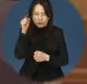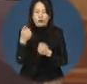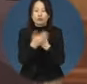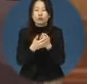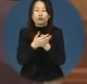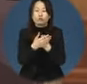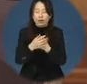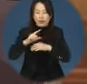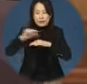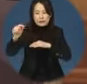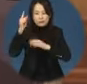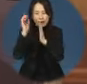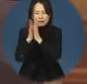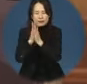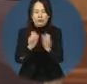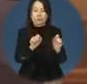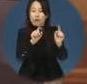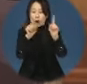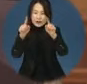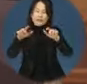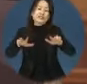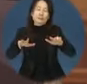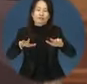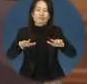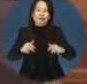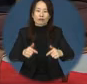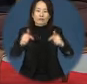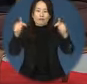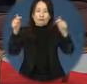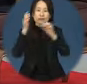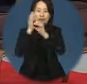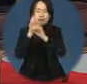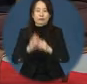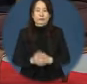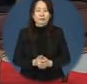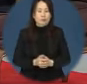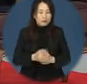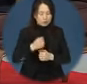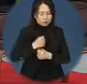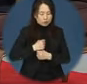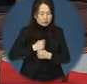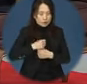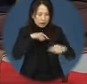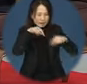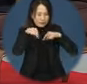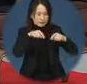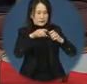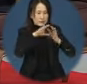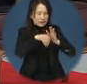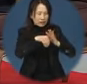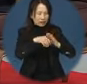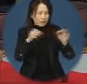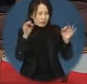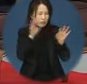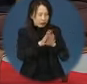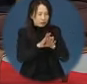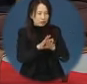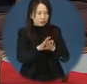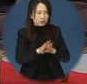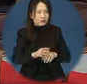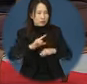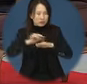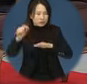부활해서 오늘의 지방자치를 만들어 갈 수 있으니까 군사 정부 때 없었다는 것만 봐도 지방자치 자치